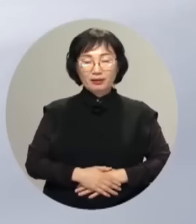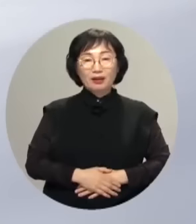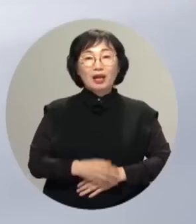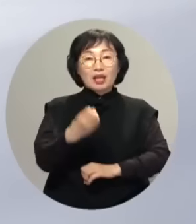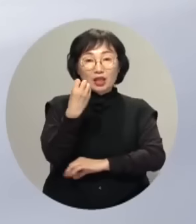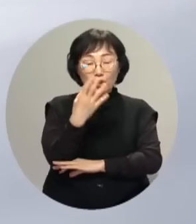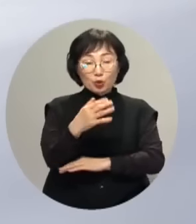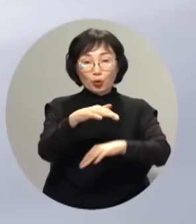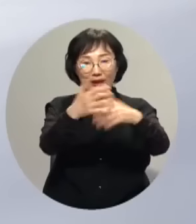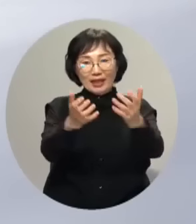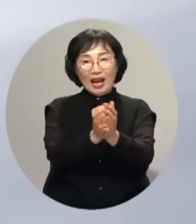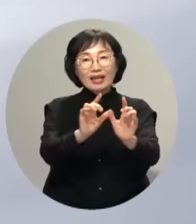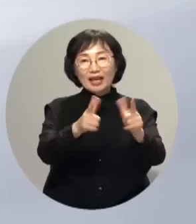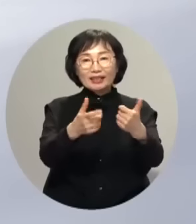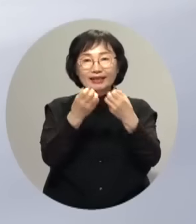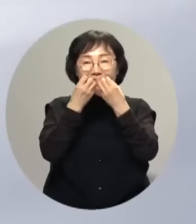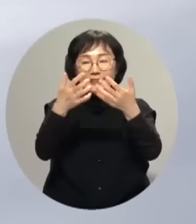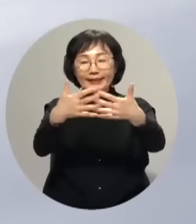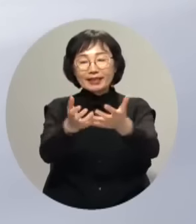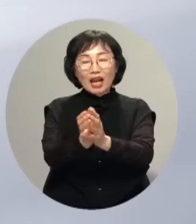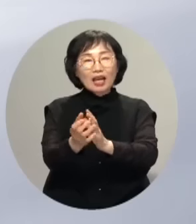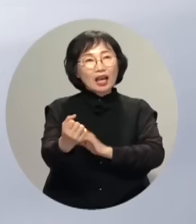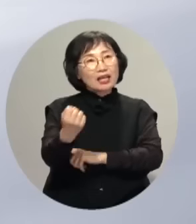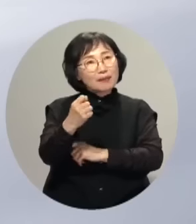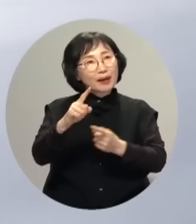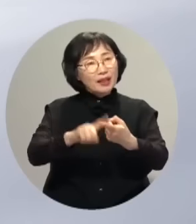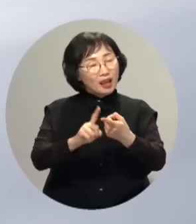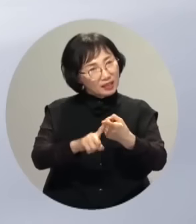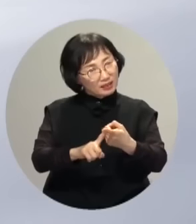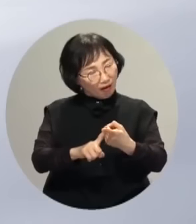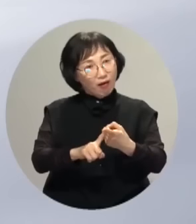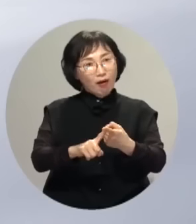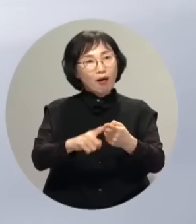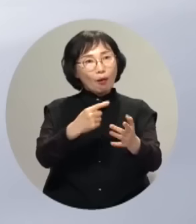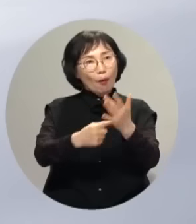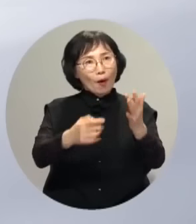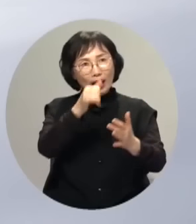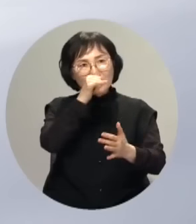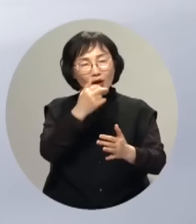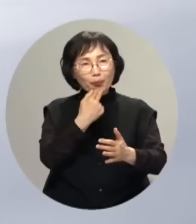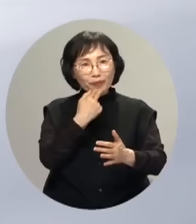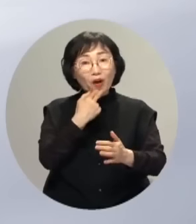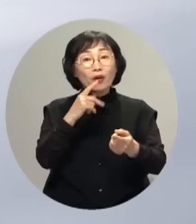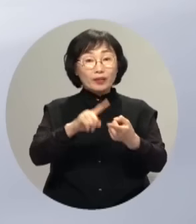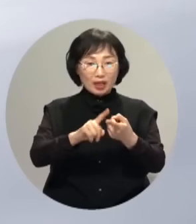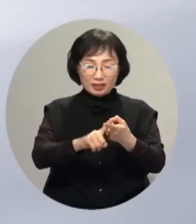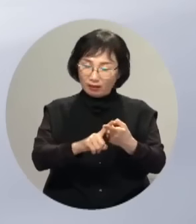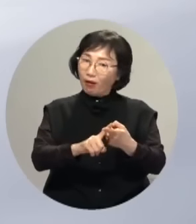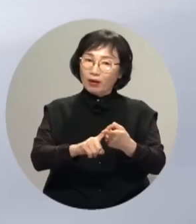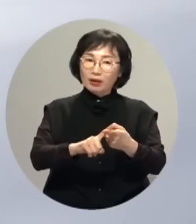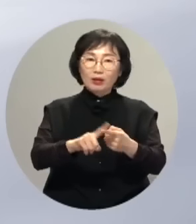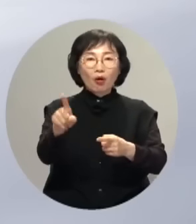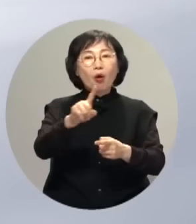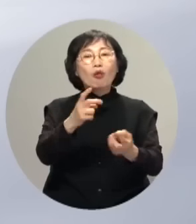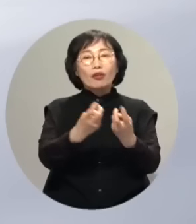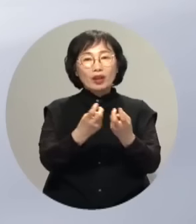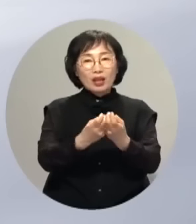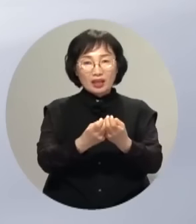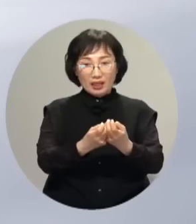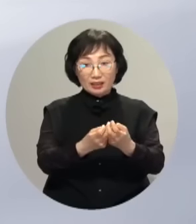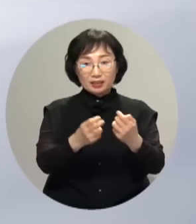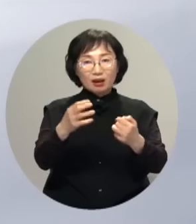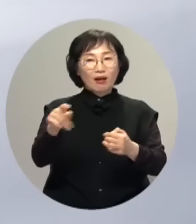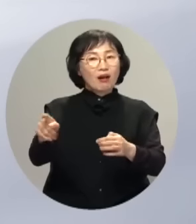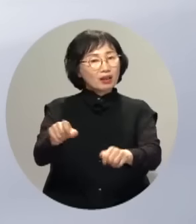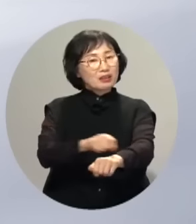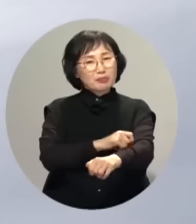정당이 아닌 신당의 영향력에 대해서는 영향을 미칠 것이다 31% 영향을 미치지 않을 것이다 64%